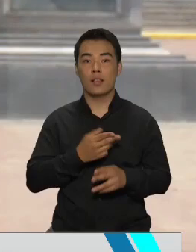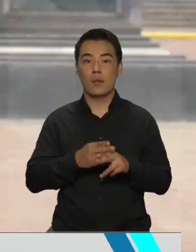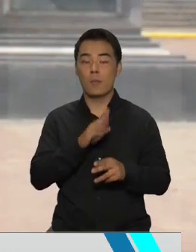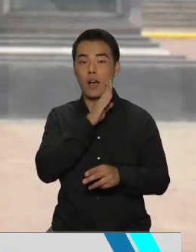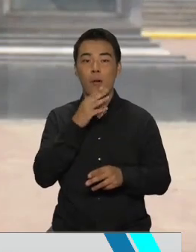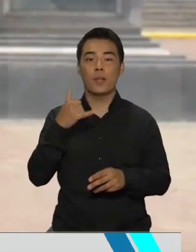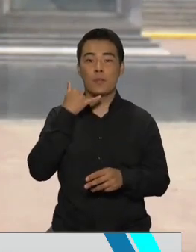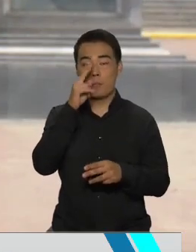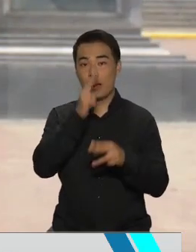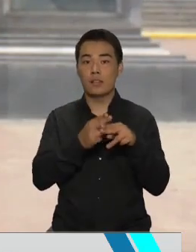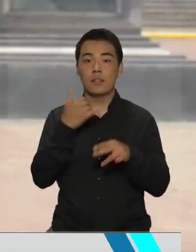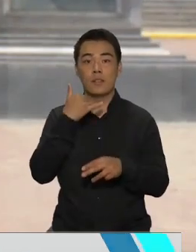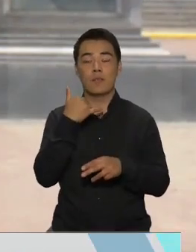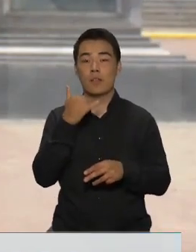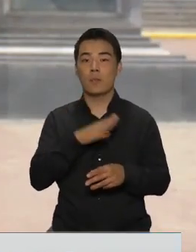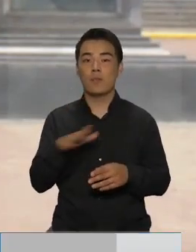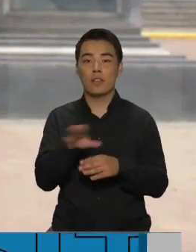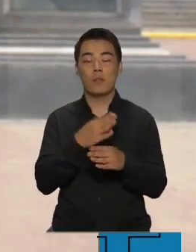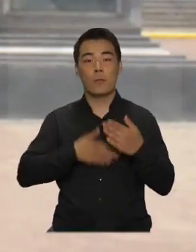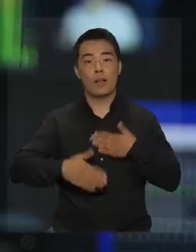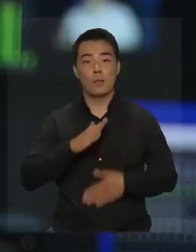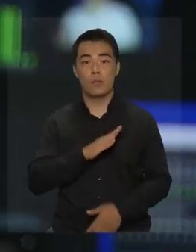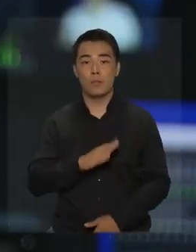хабарластым, ағаларыма, олардың барлығы қуанды.